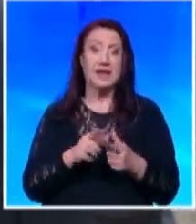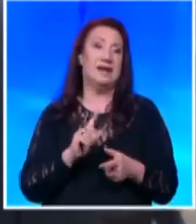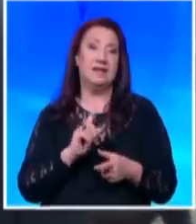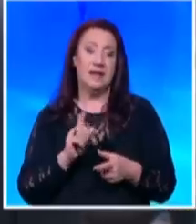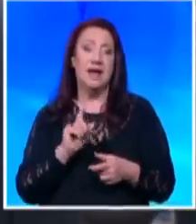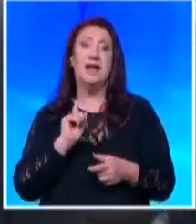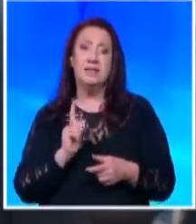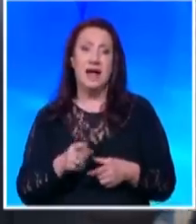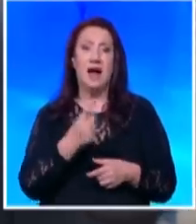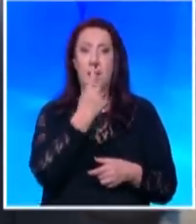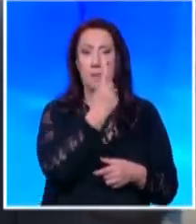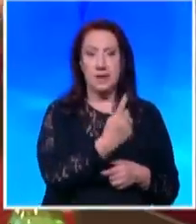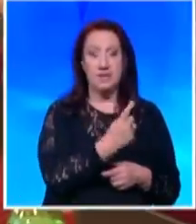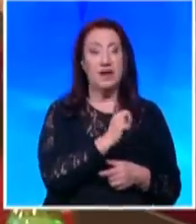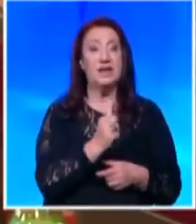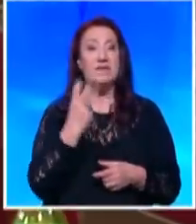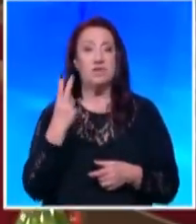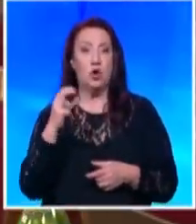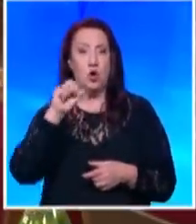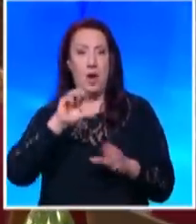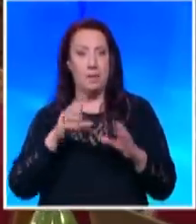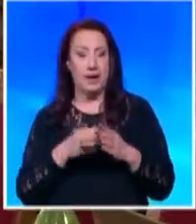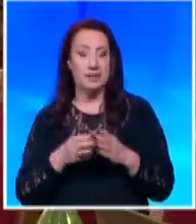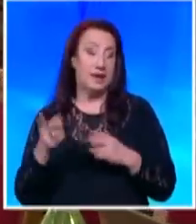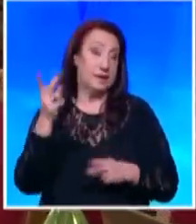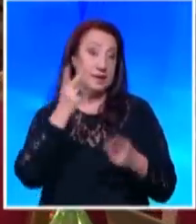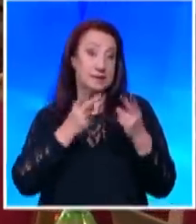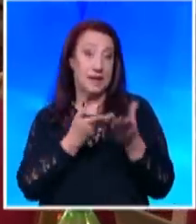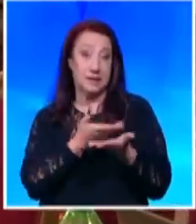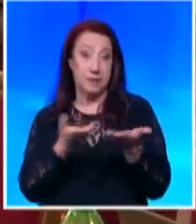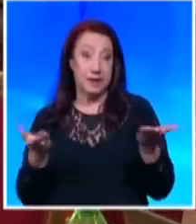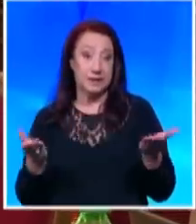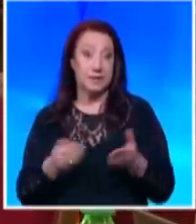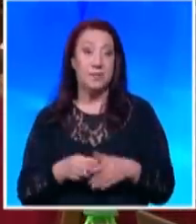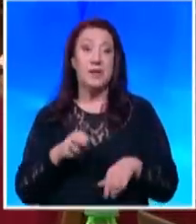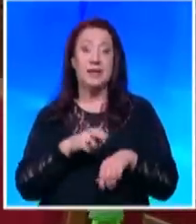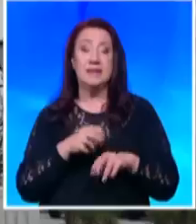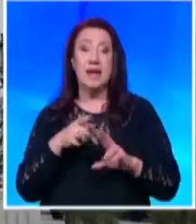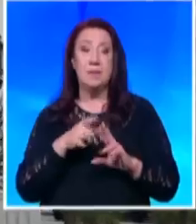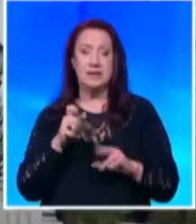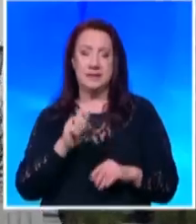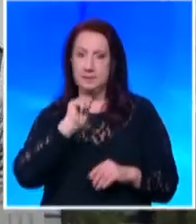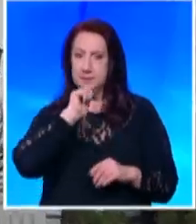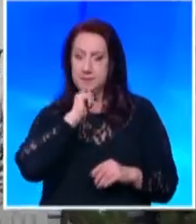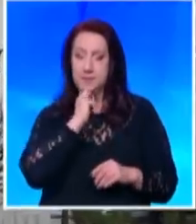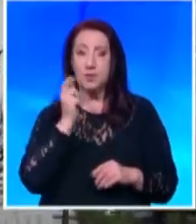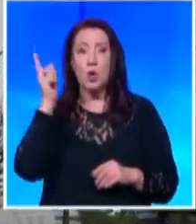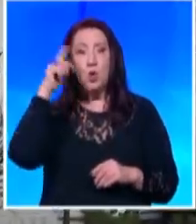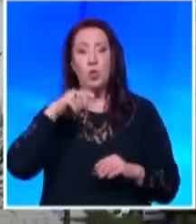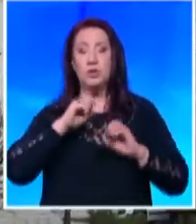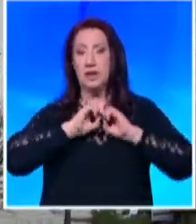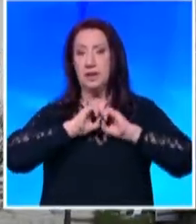сила да направят всичко възможно. ДПС запазиха мълчание. Утре се очаква името на бъдещия премиер да бъде оповестено